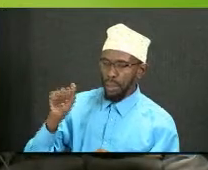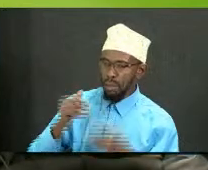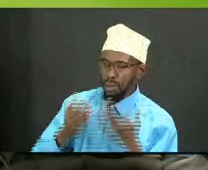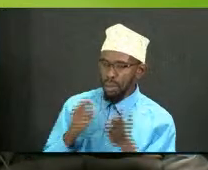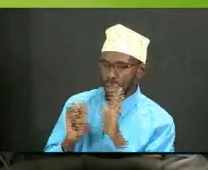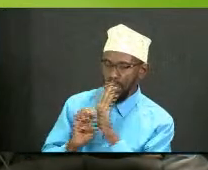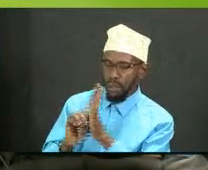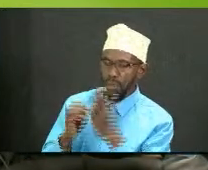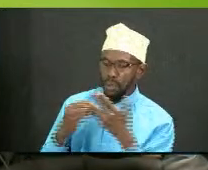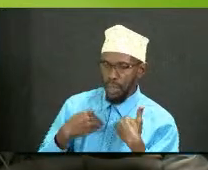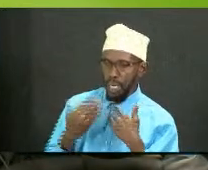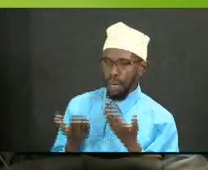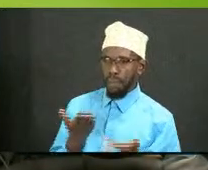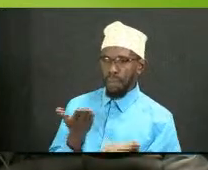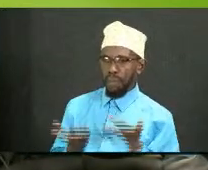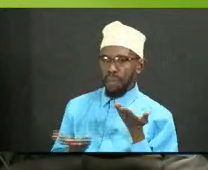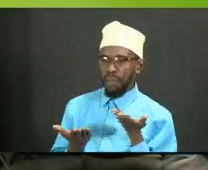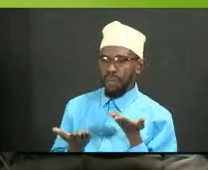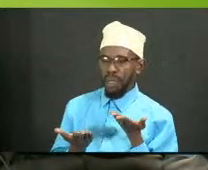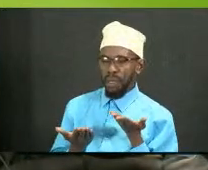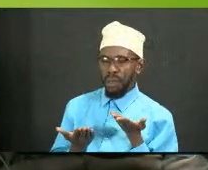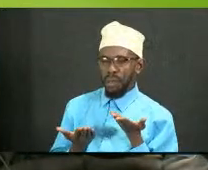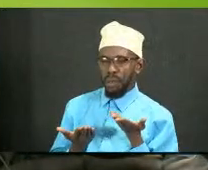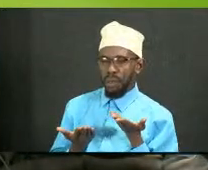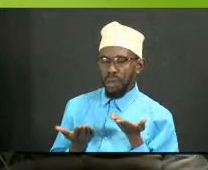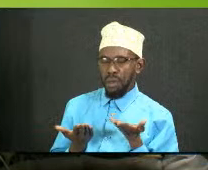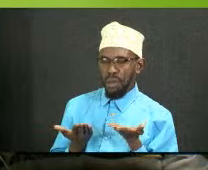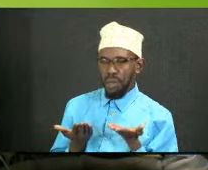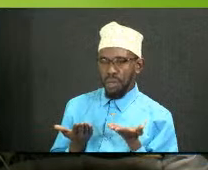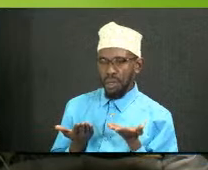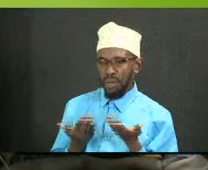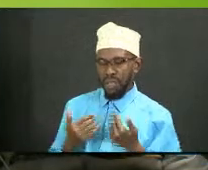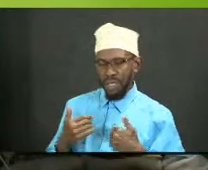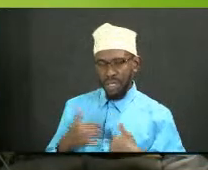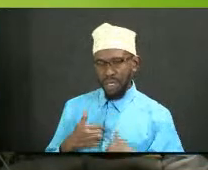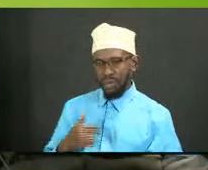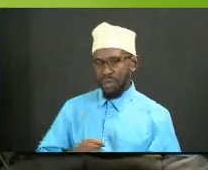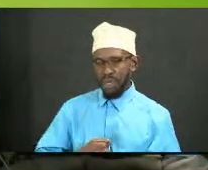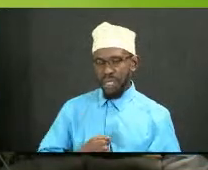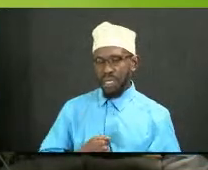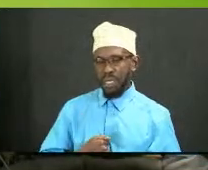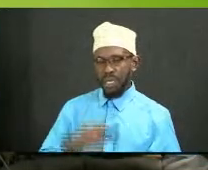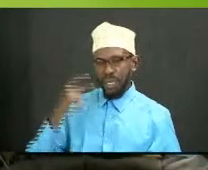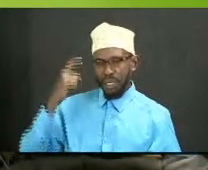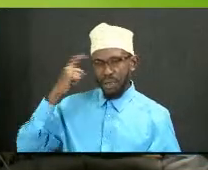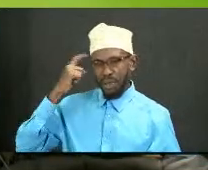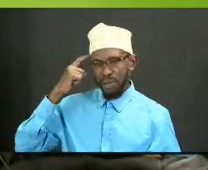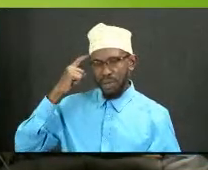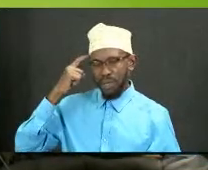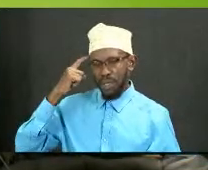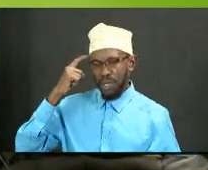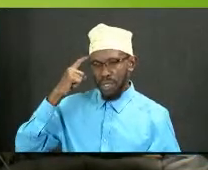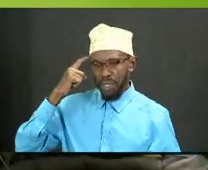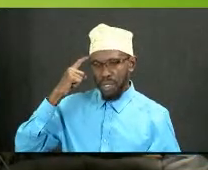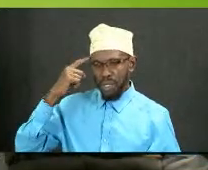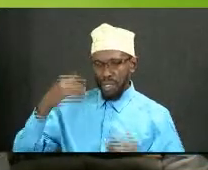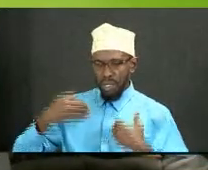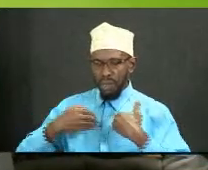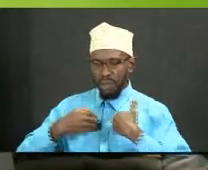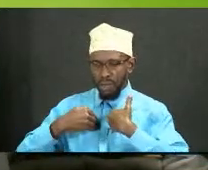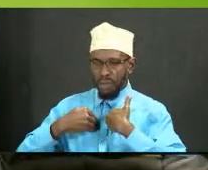mtu ashakuwa na kanaa kuwa ama kasumba kuwa mimi kiakili nimeweza